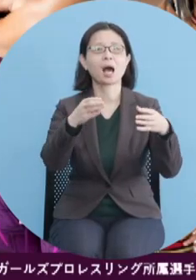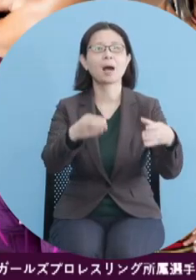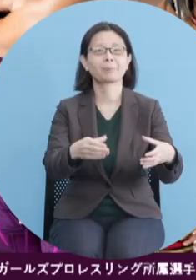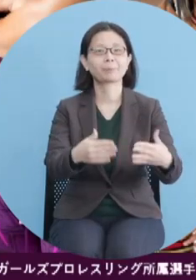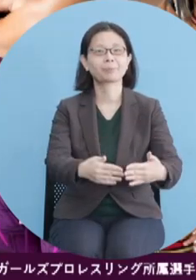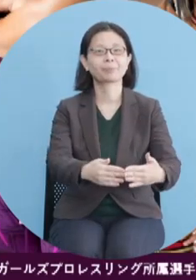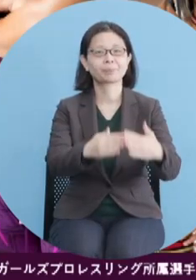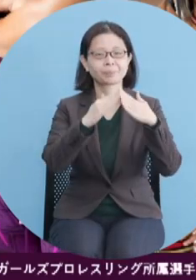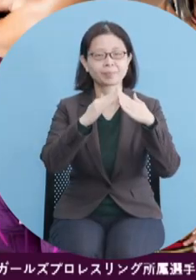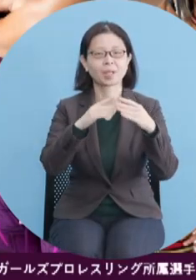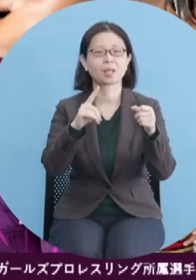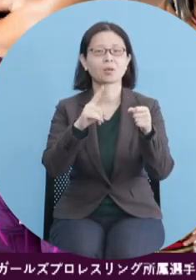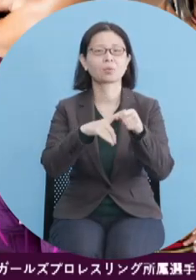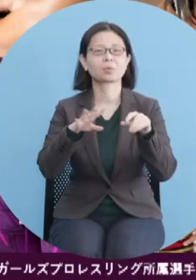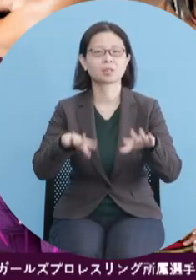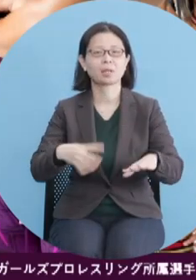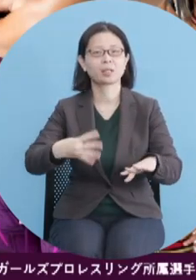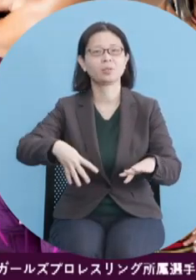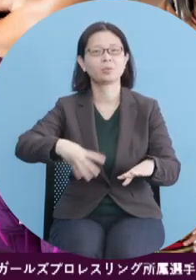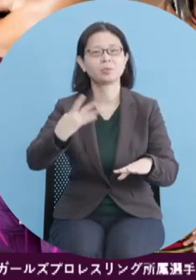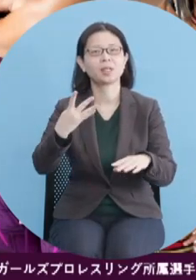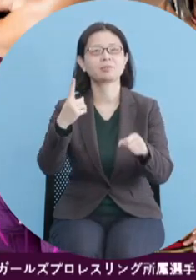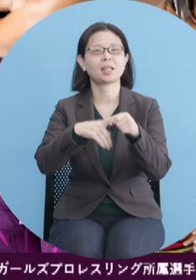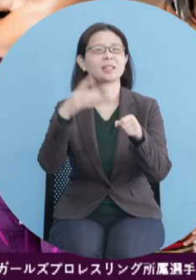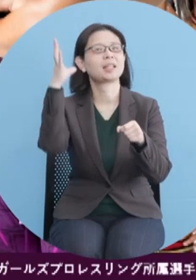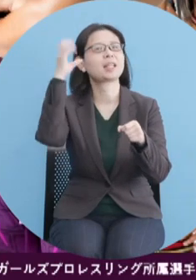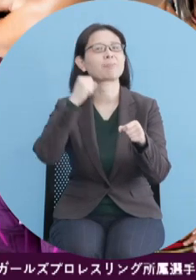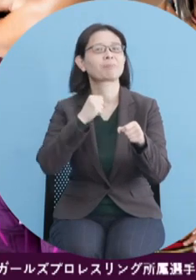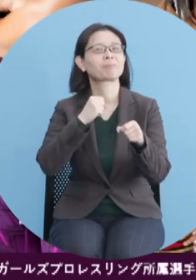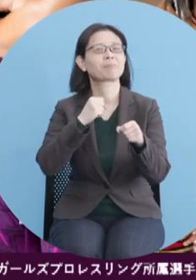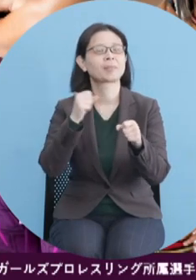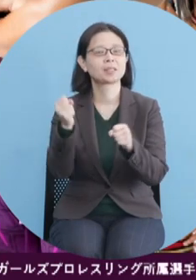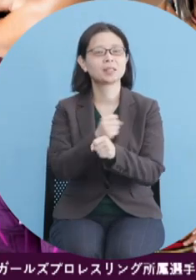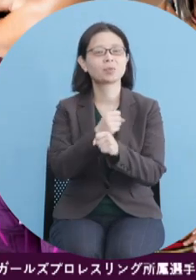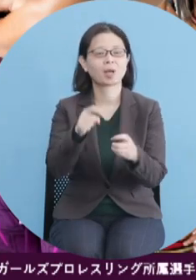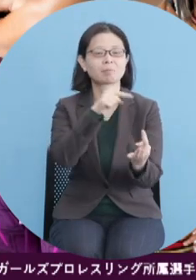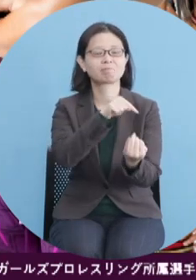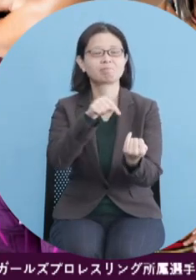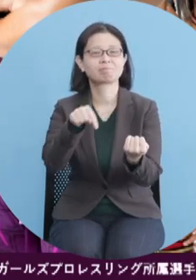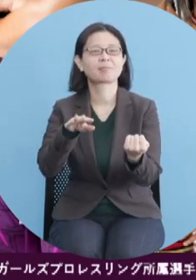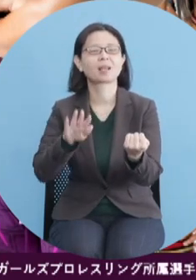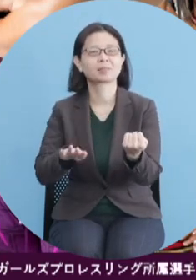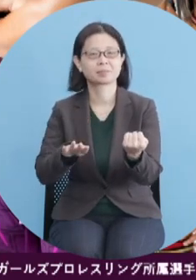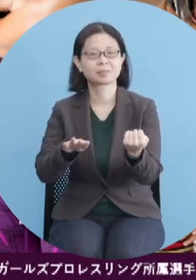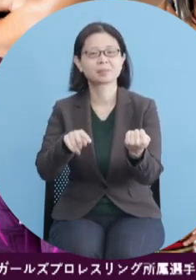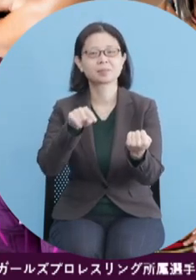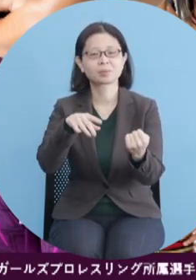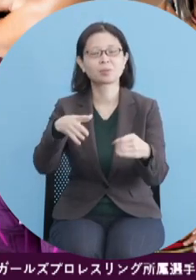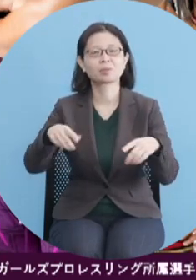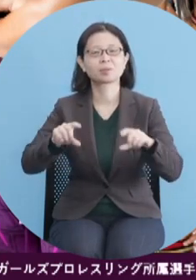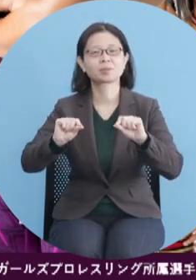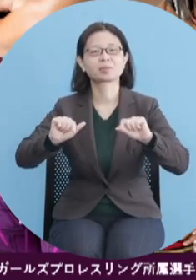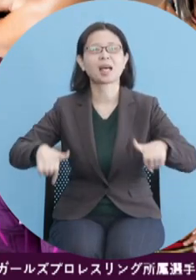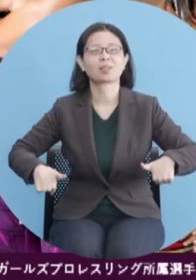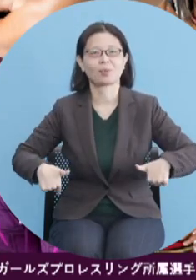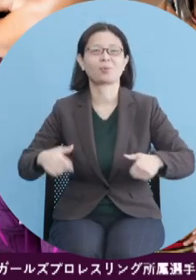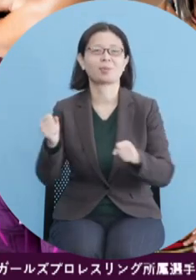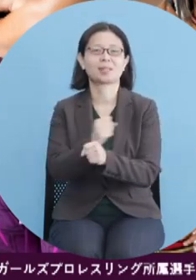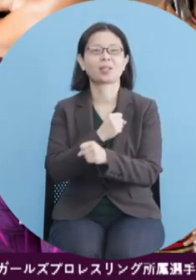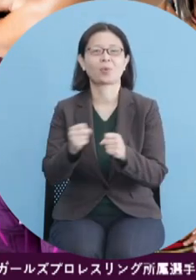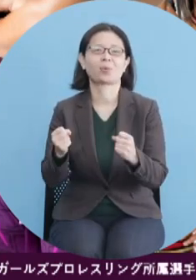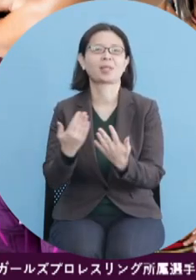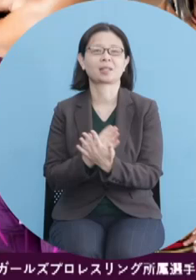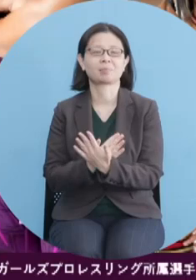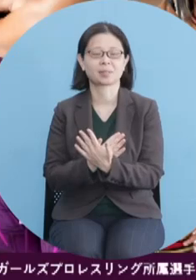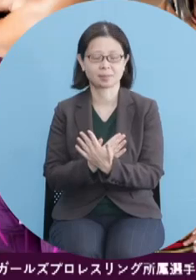は400年の記念の年でございますのでまその記念事業の一環としてあるいは最初の事業としてえ進める